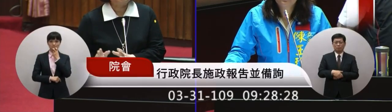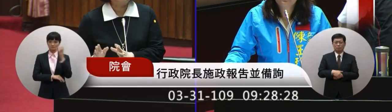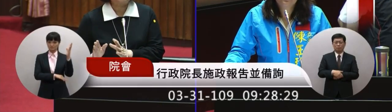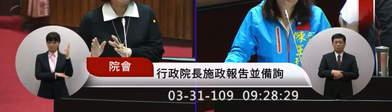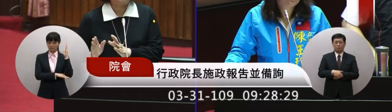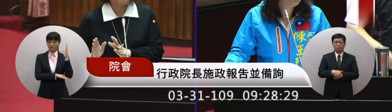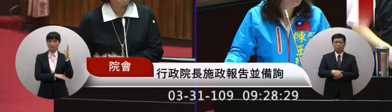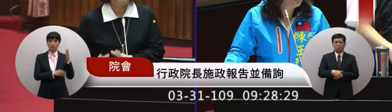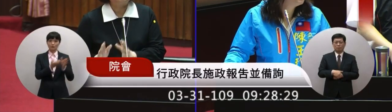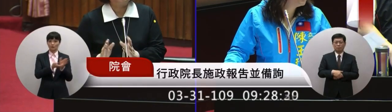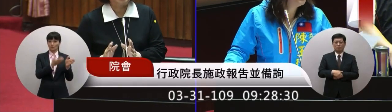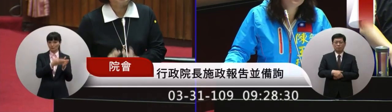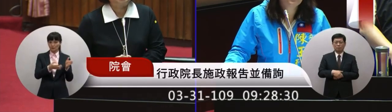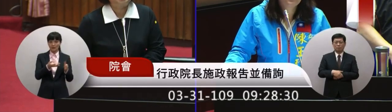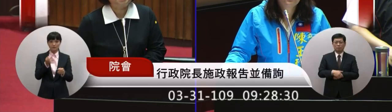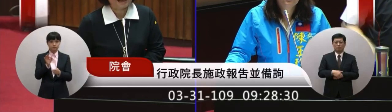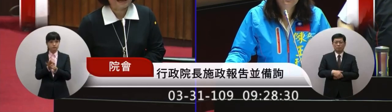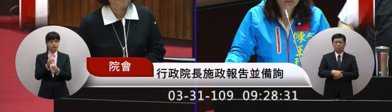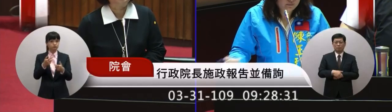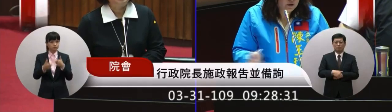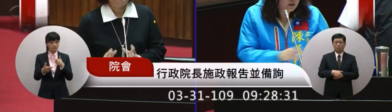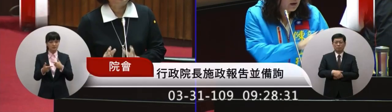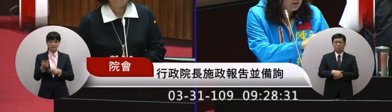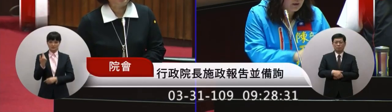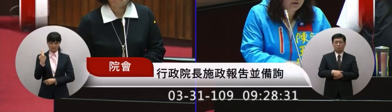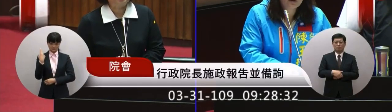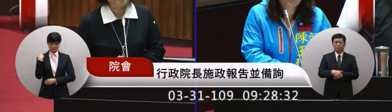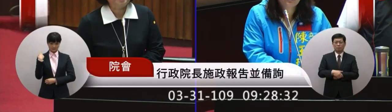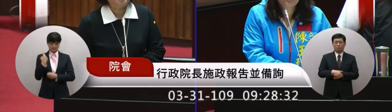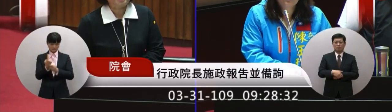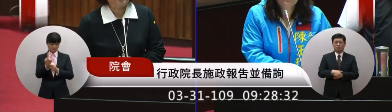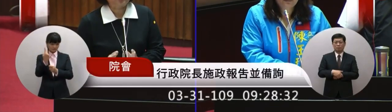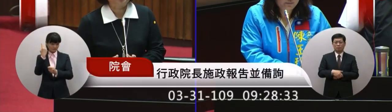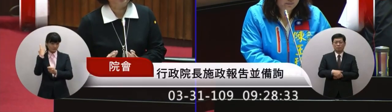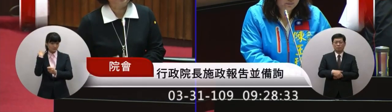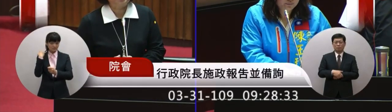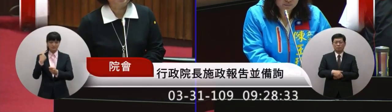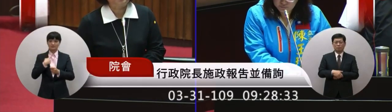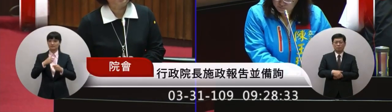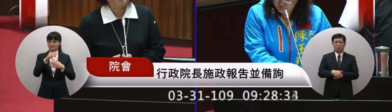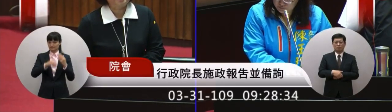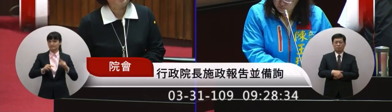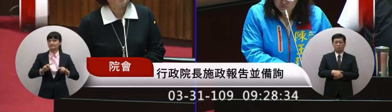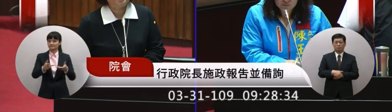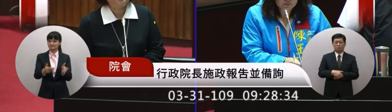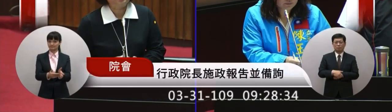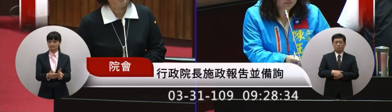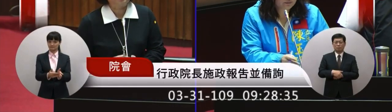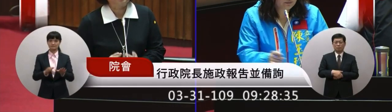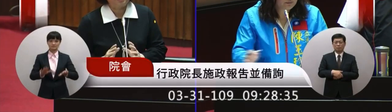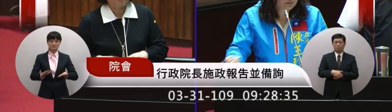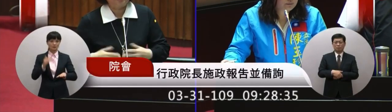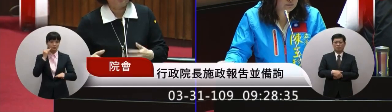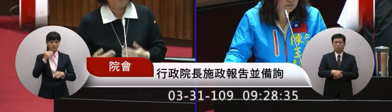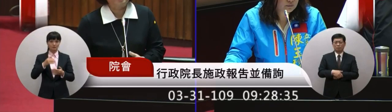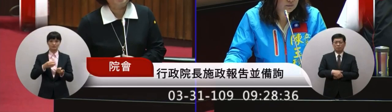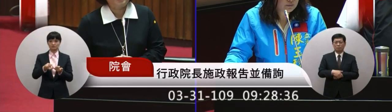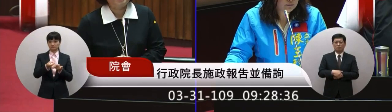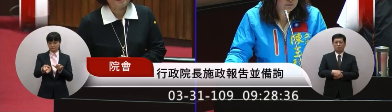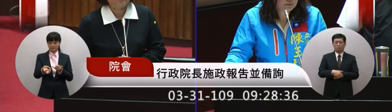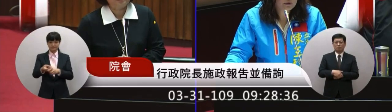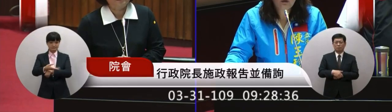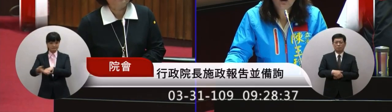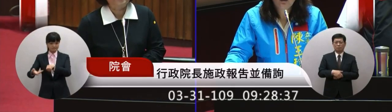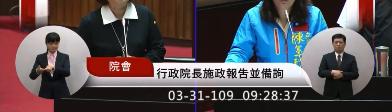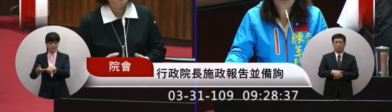我们已经在前年就把这个机制改了。换句话说，现在所有离岛的建设需要我们这